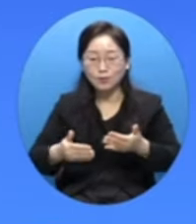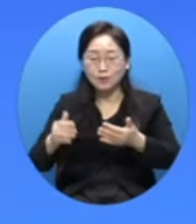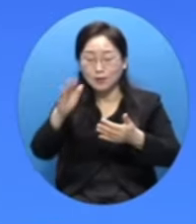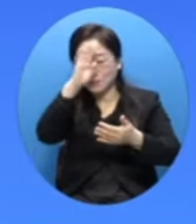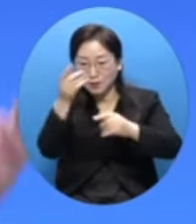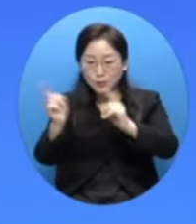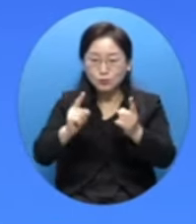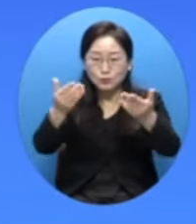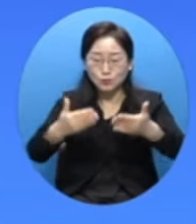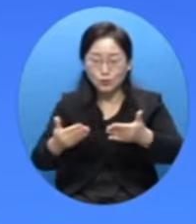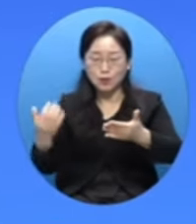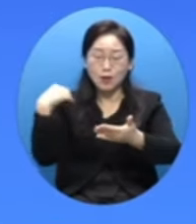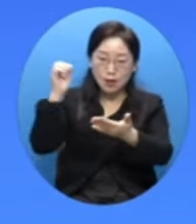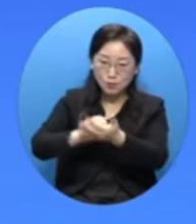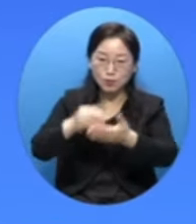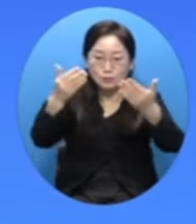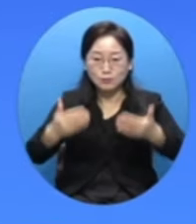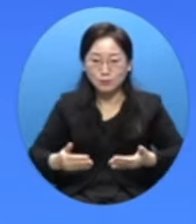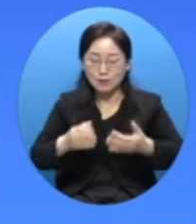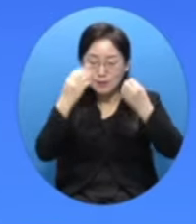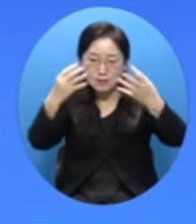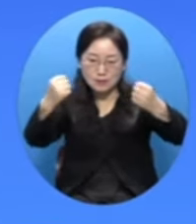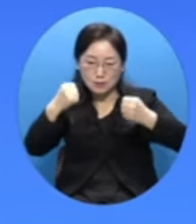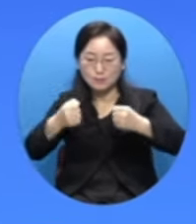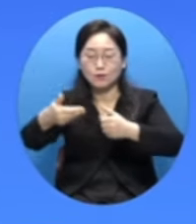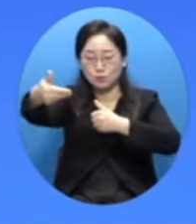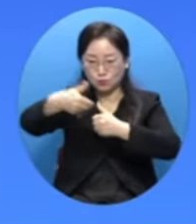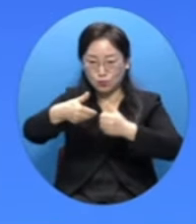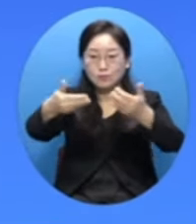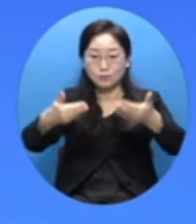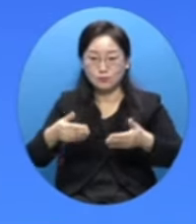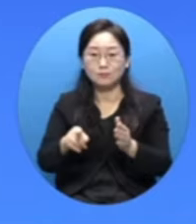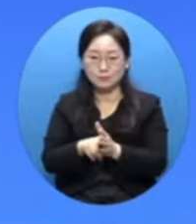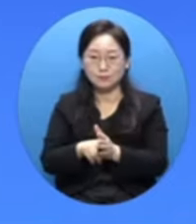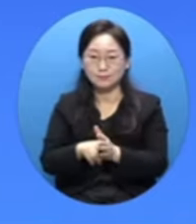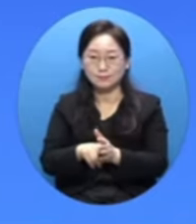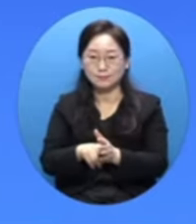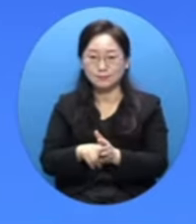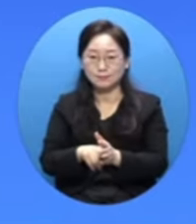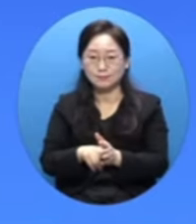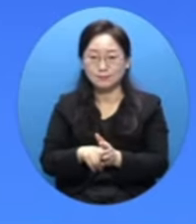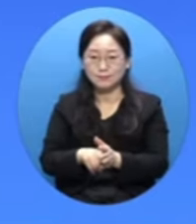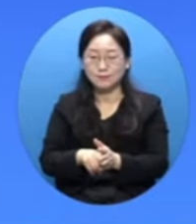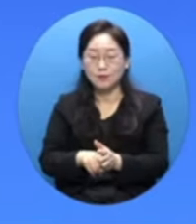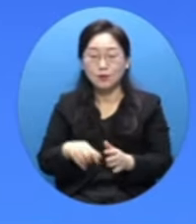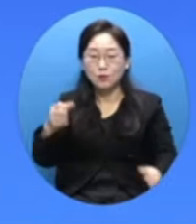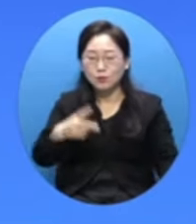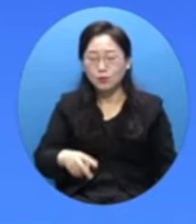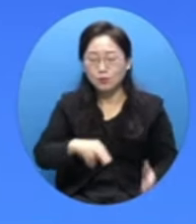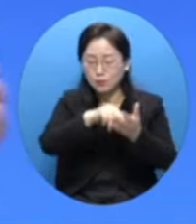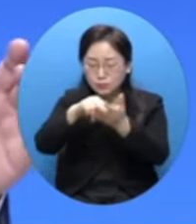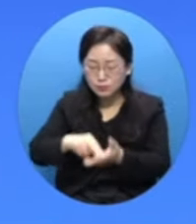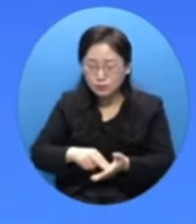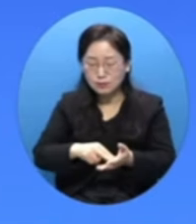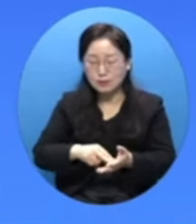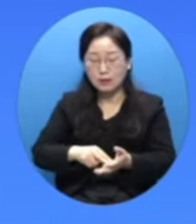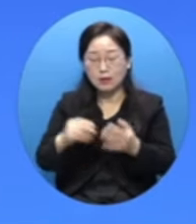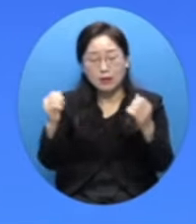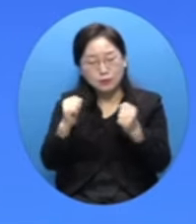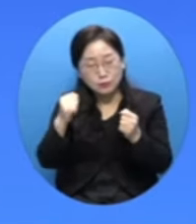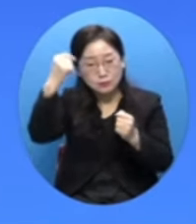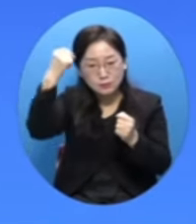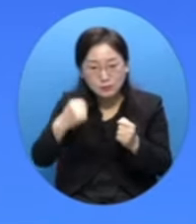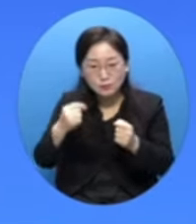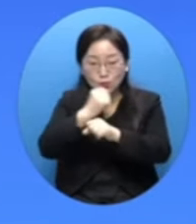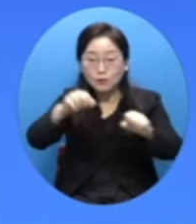치유하시고 회복시켜주시고 새 힘을 우리에게 불어넣어 주실 것입니다. 지금 요한은 이 외롭고 쓸쓸한 광야에서 하나님을